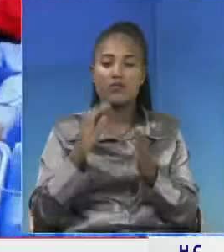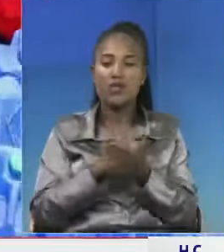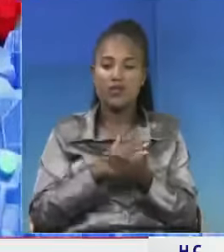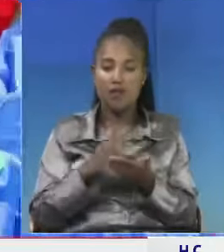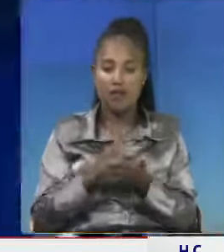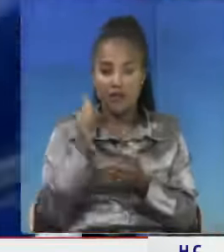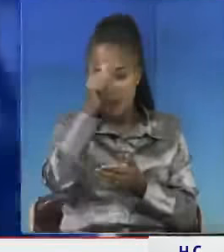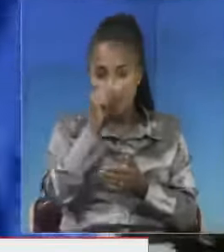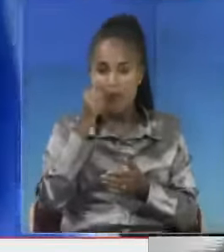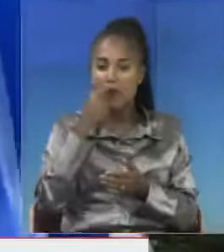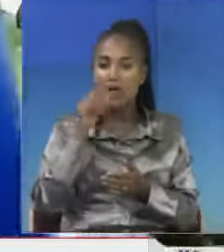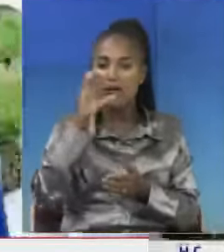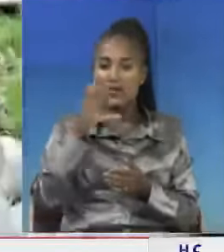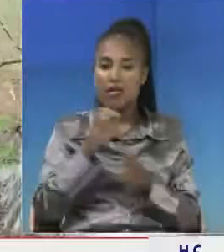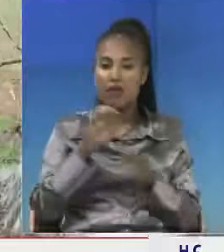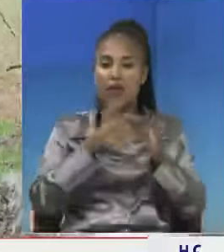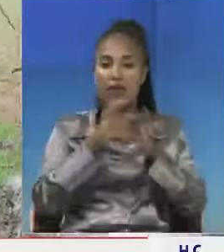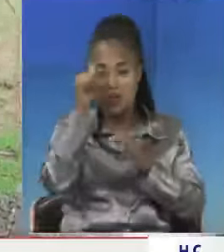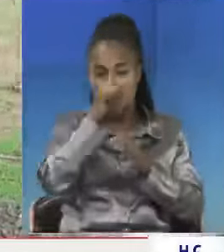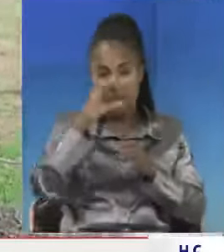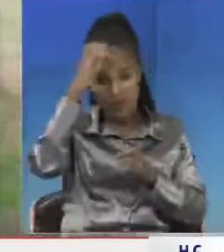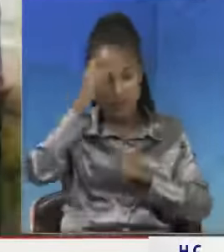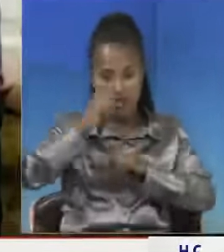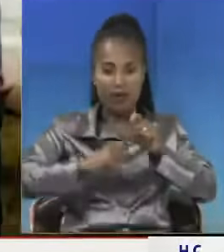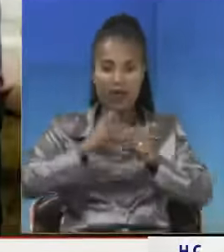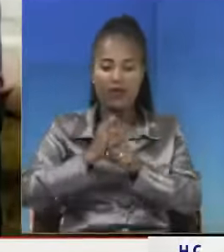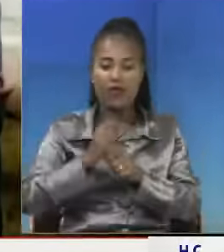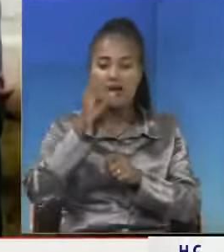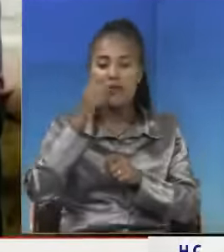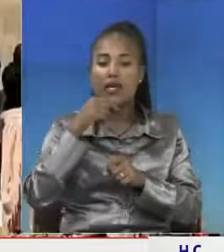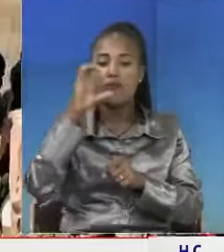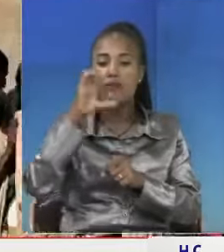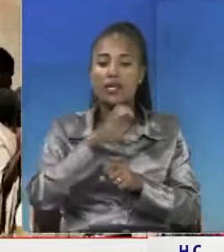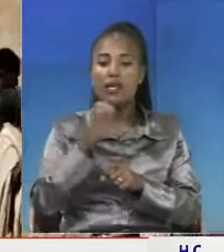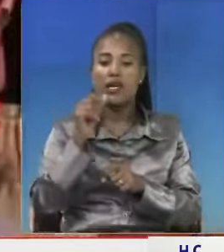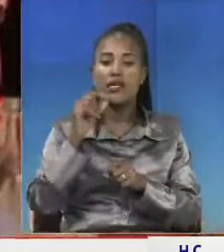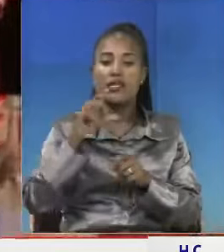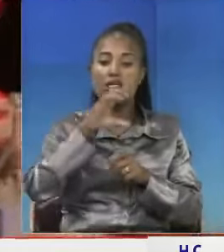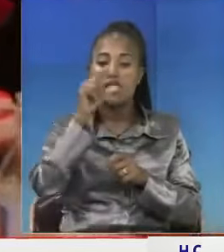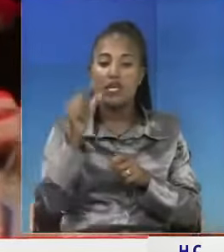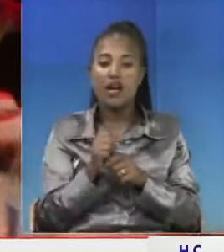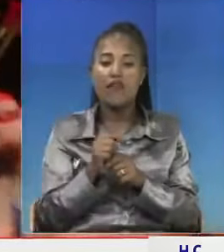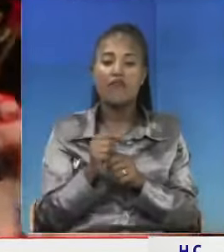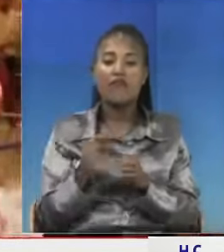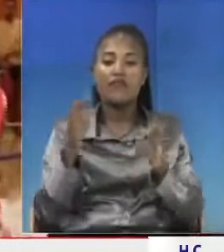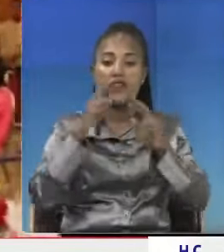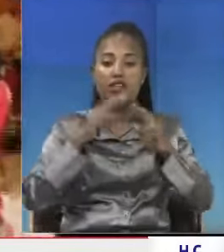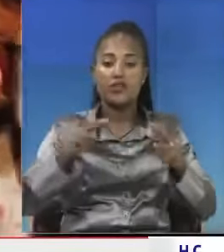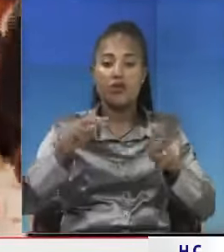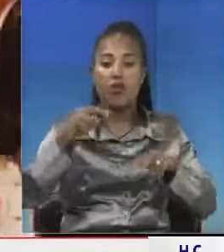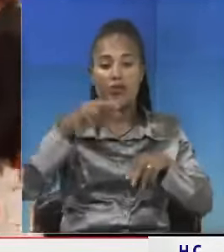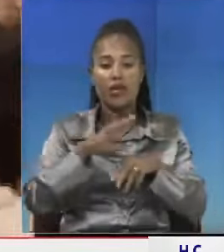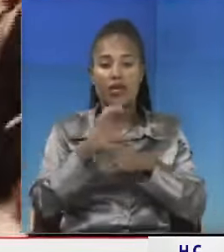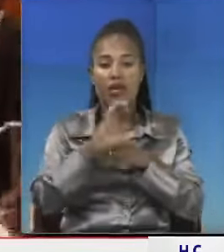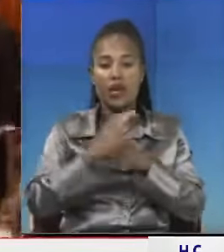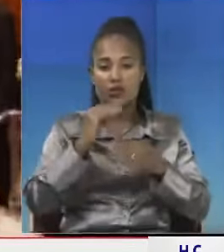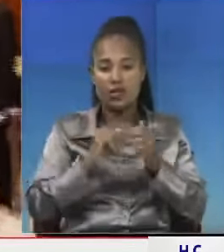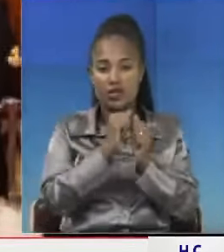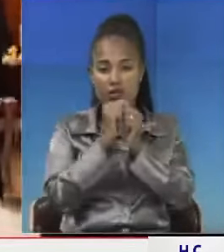ይሳተፋል። የኢትዮጵያ ቀይ መስቀል ማህበር ከኢትዮጵያ መንግስት፣ ከዓለም አቀፉ የቀይ መስቀልና ቀይ ጨረቃ ፌዴሬሽን፣ የቀይ መስቀል ኮሚቴ እንዲሁም ከሀገር ውስጥ